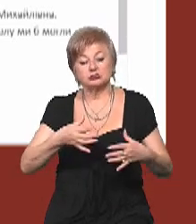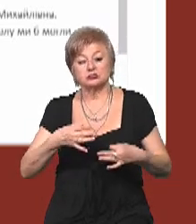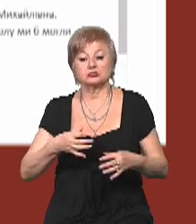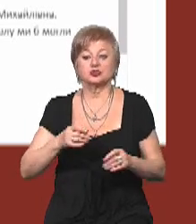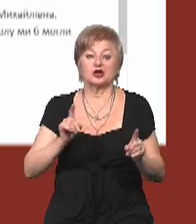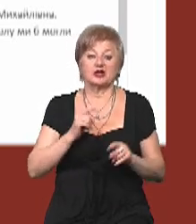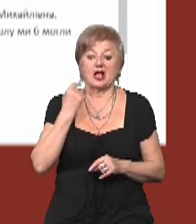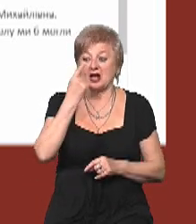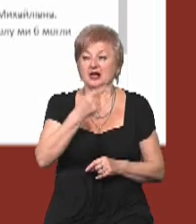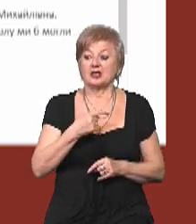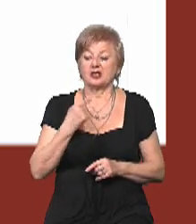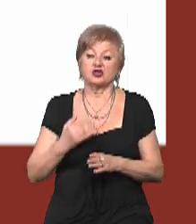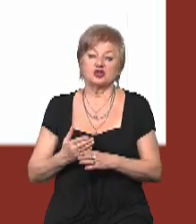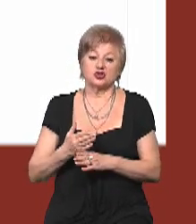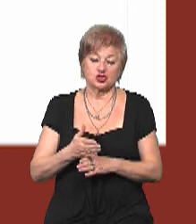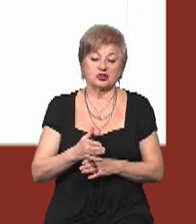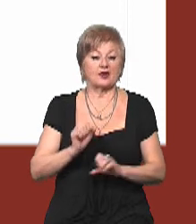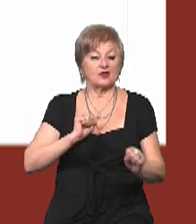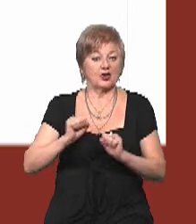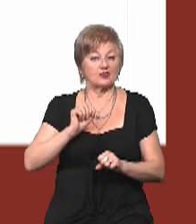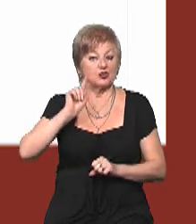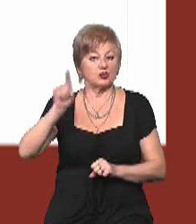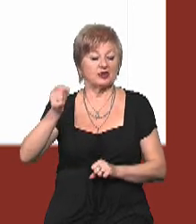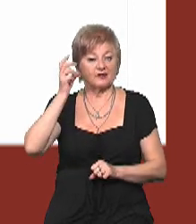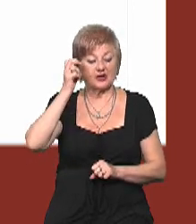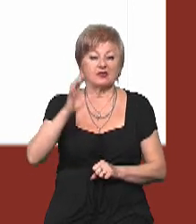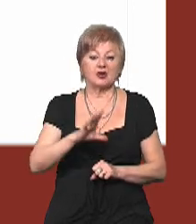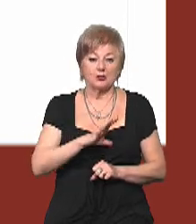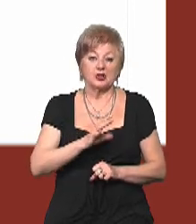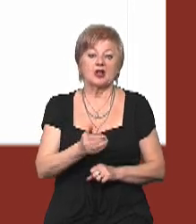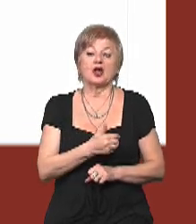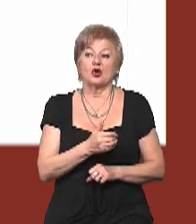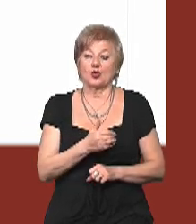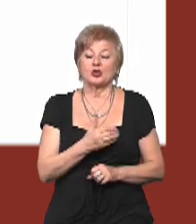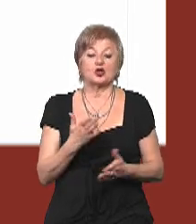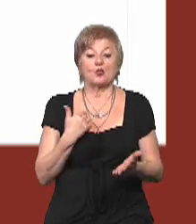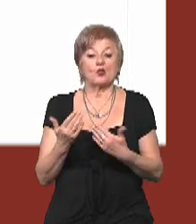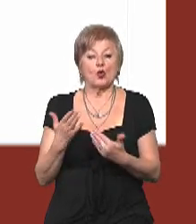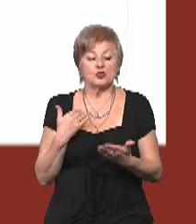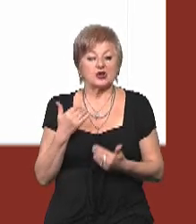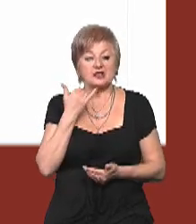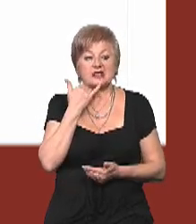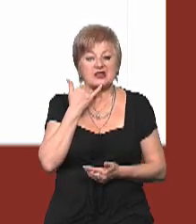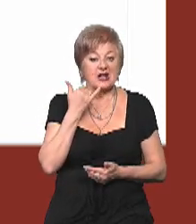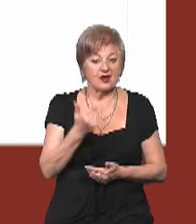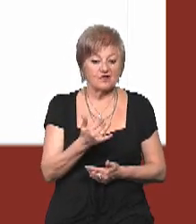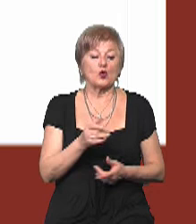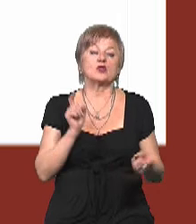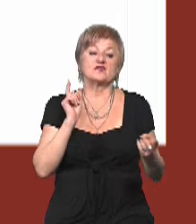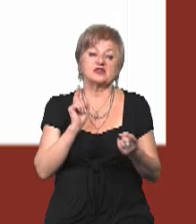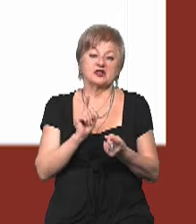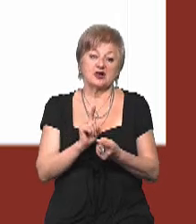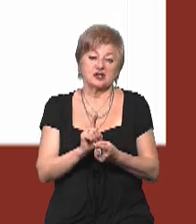Я навіть особисто була у відрядженні у Києві і намагалася поспілкуватися і в телефонному режимі, і зустрічалася